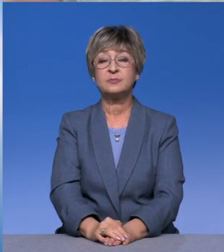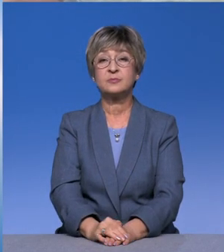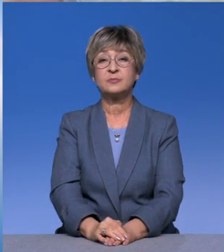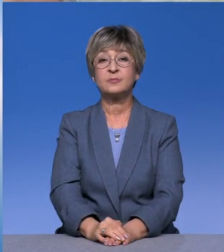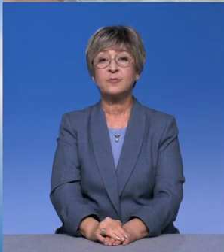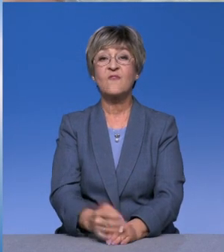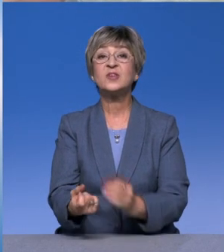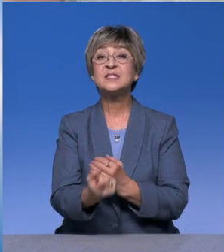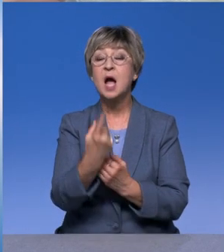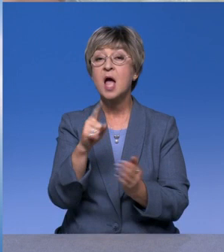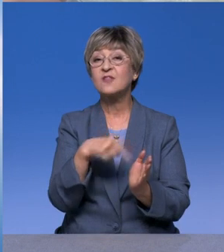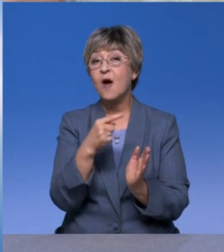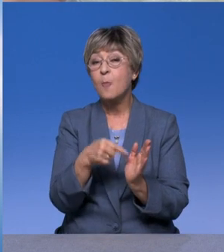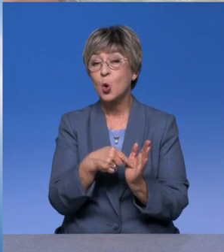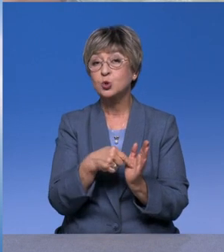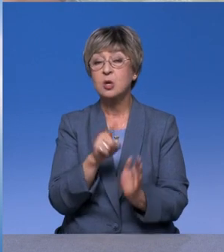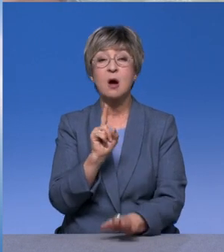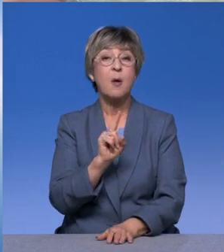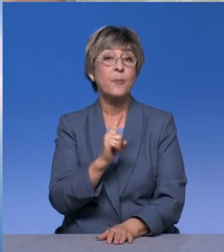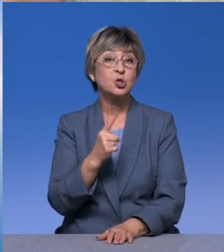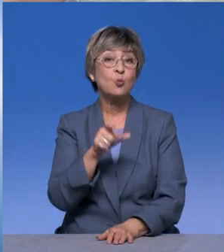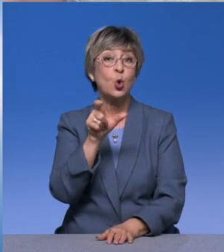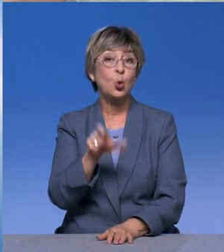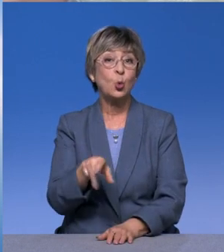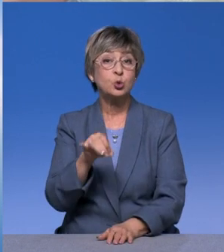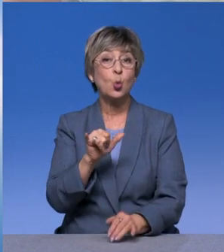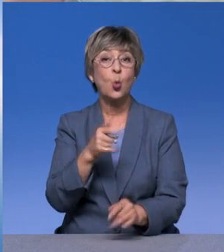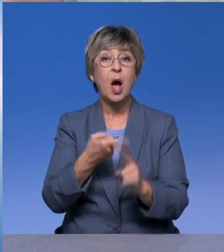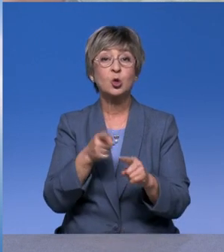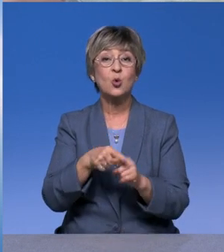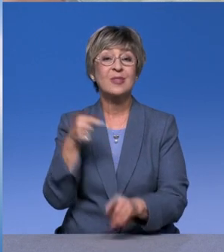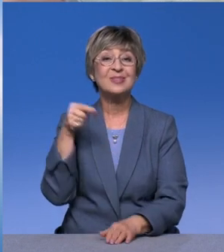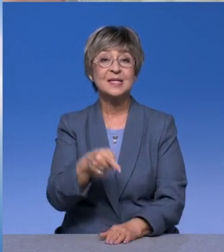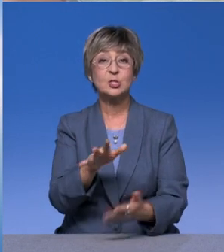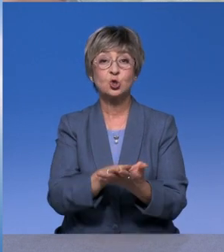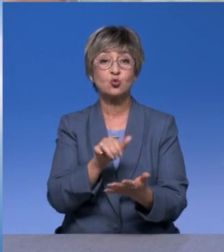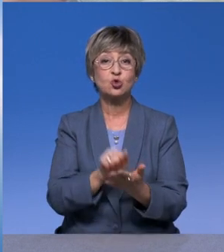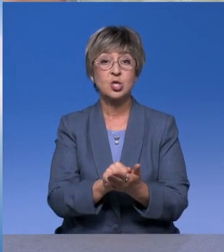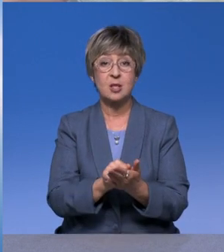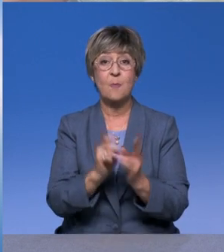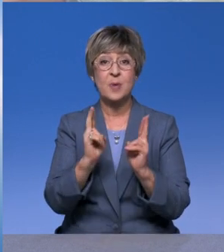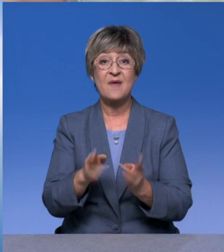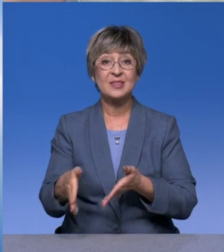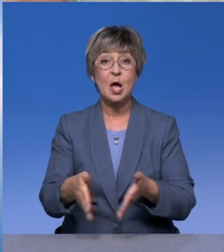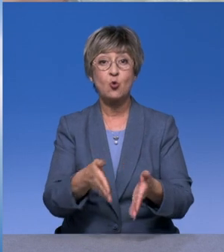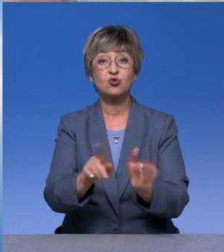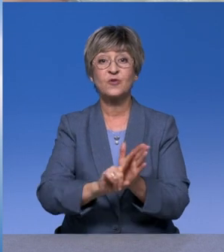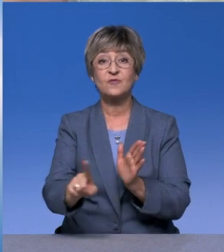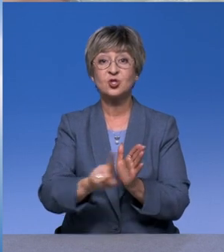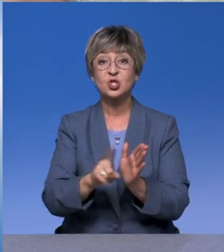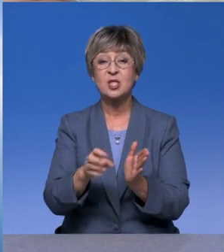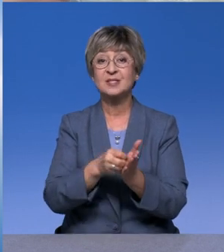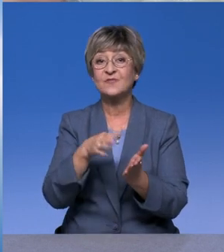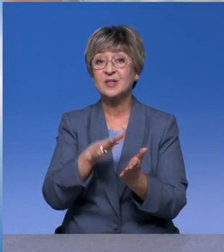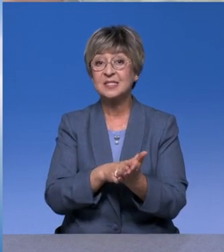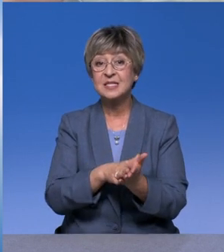а вообще почему люди, у которых 1000 нарушений правил дорожного движения за год, зафиксированных,